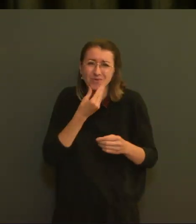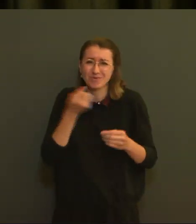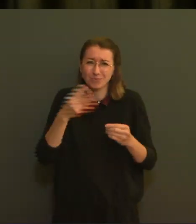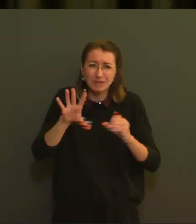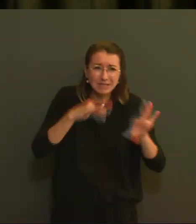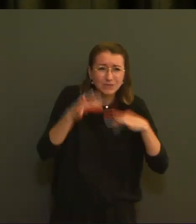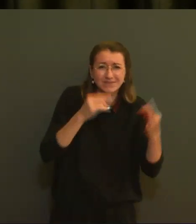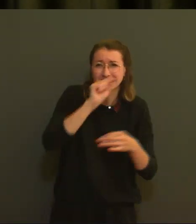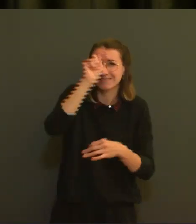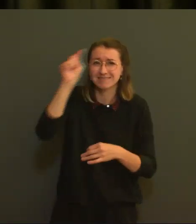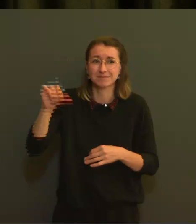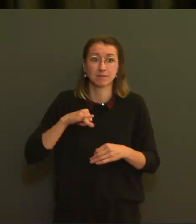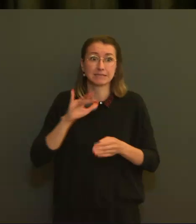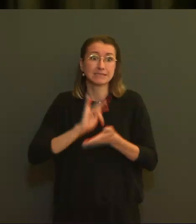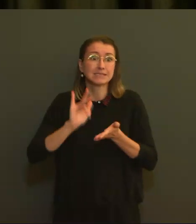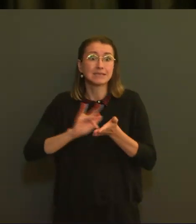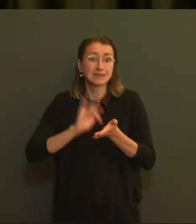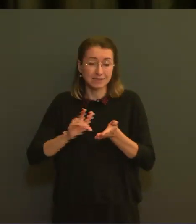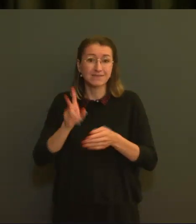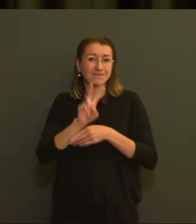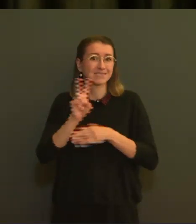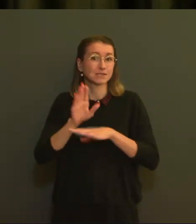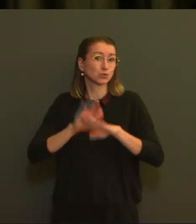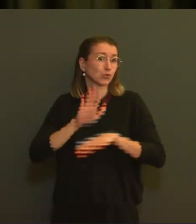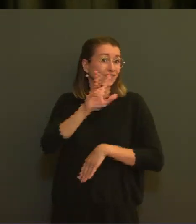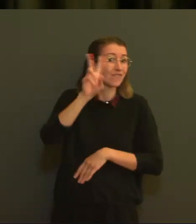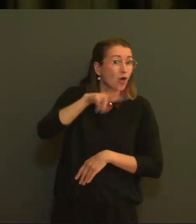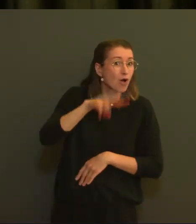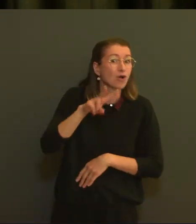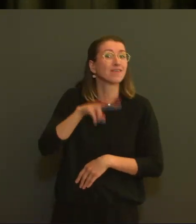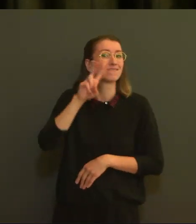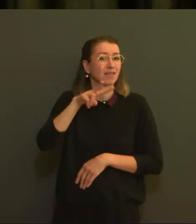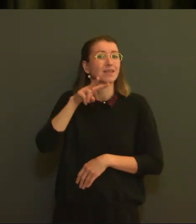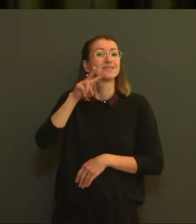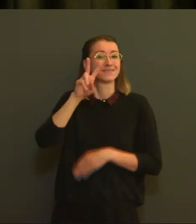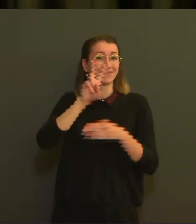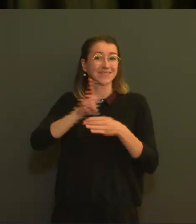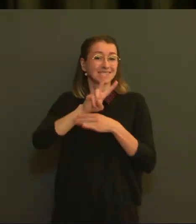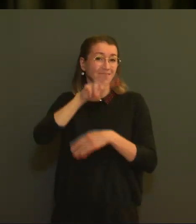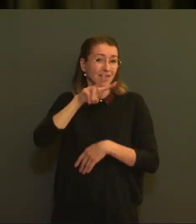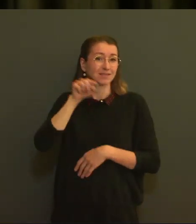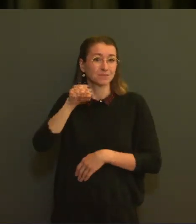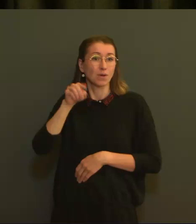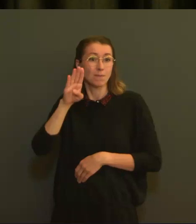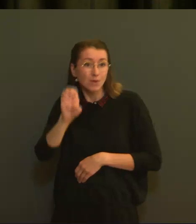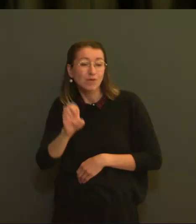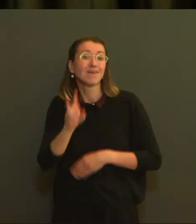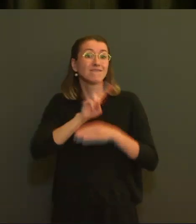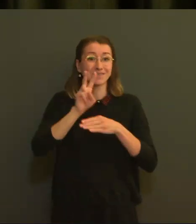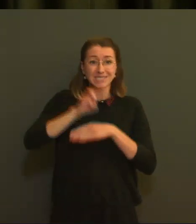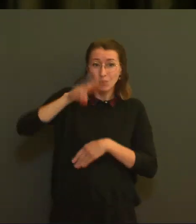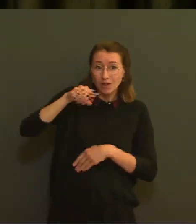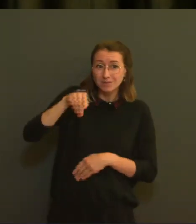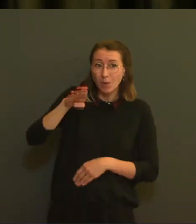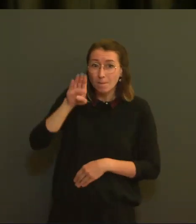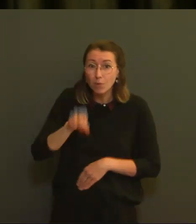visiteflanders.com, visitewallonia.be ou visite.brussels. Il existe de nombreuses alternatives pour éviter les